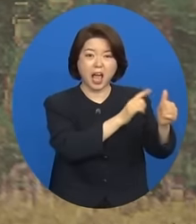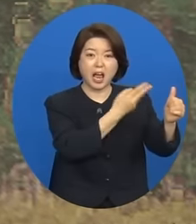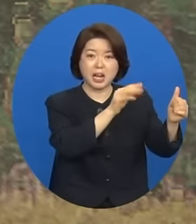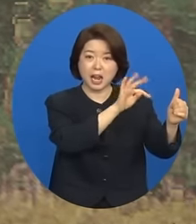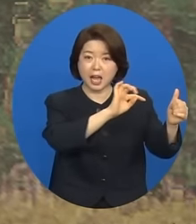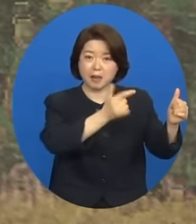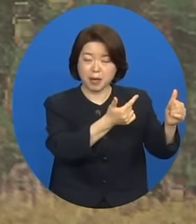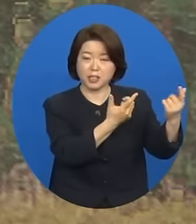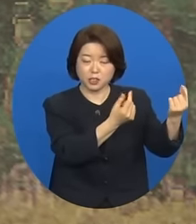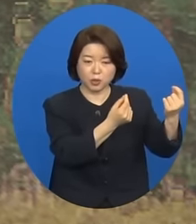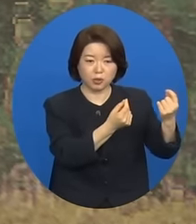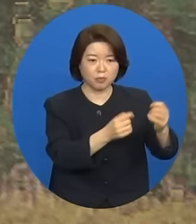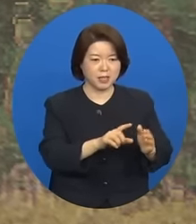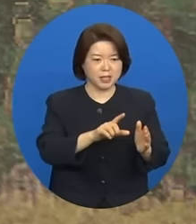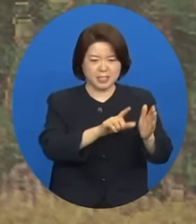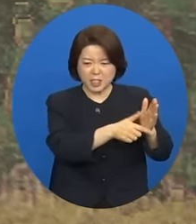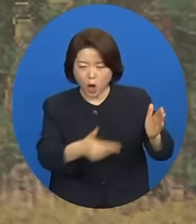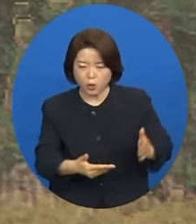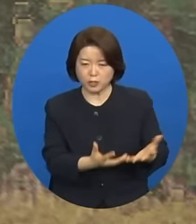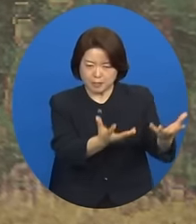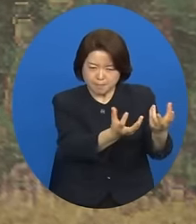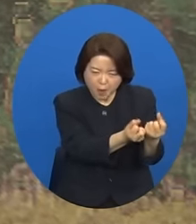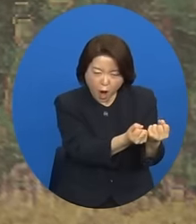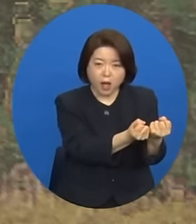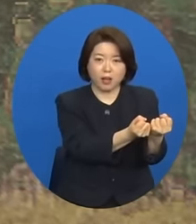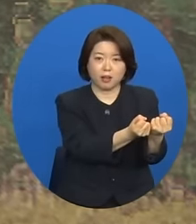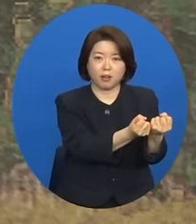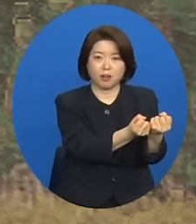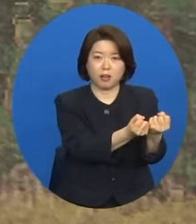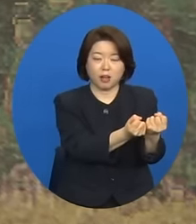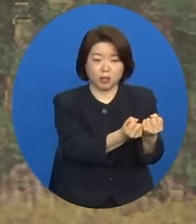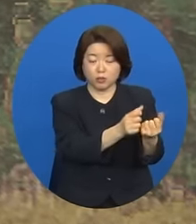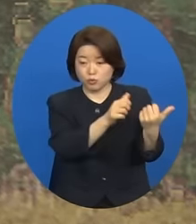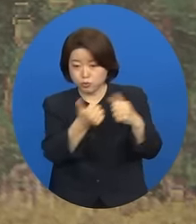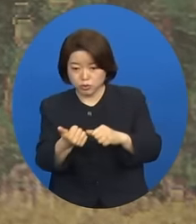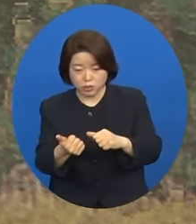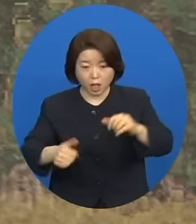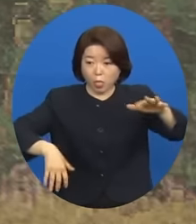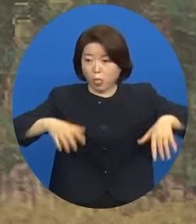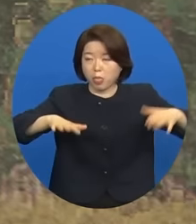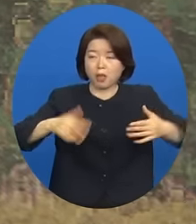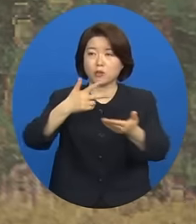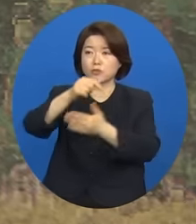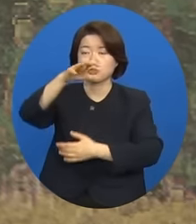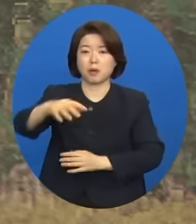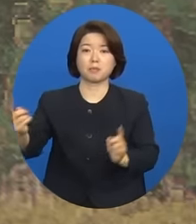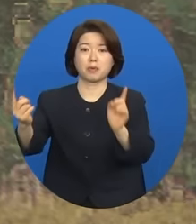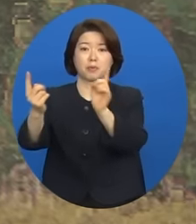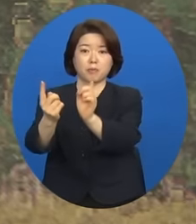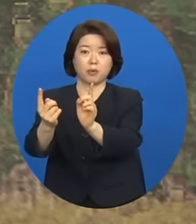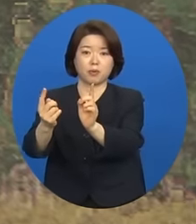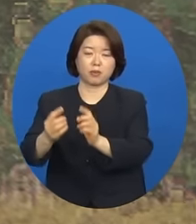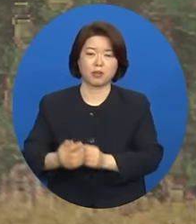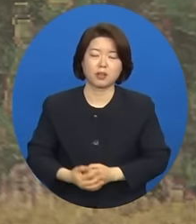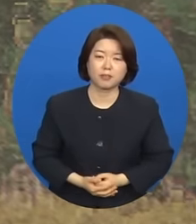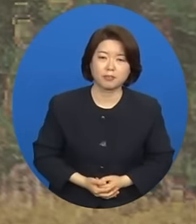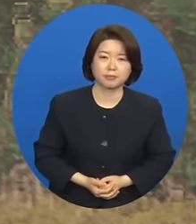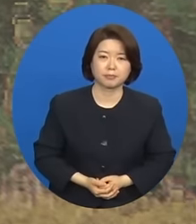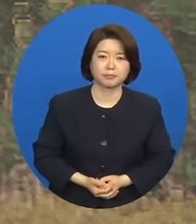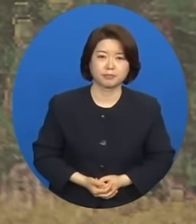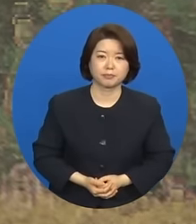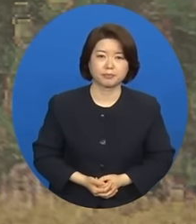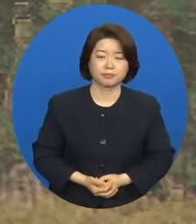여전히 내 것인 줄 알고 움켜지다가 죽을 때 아무것도 가지지 못한 채 주님 앞에 서게 된다는 것입니다.